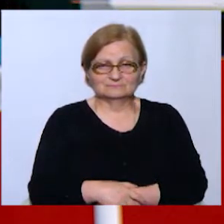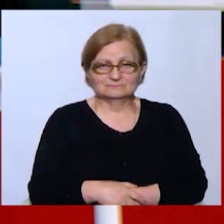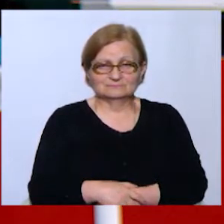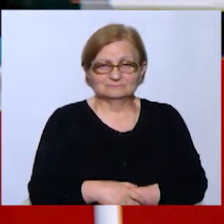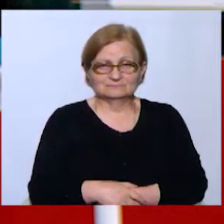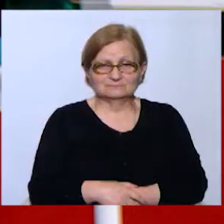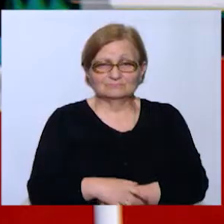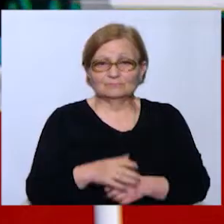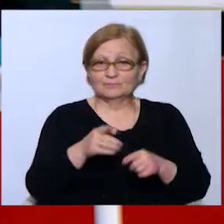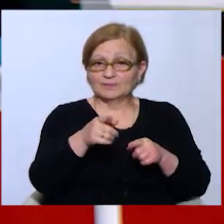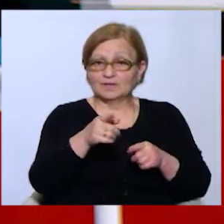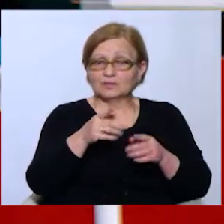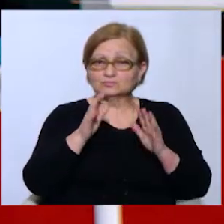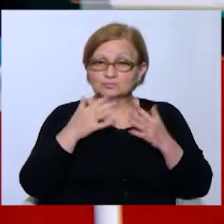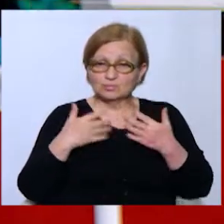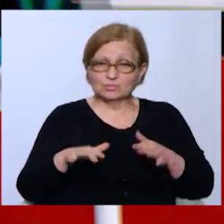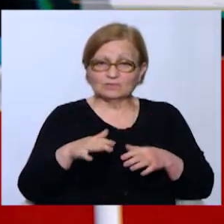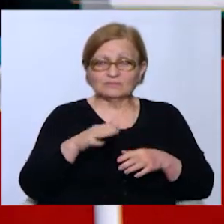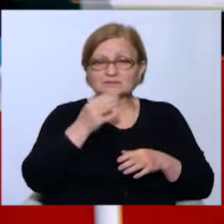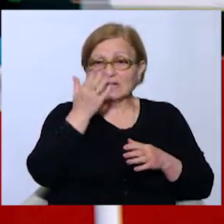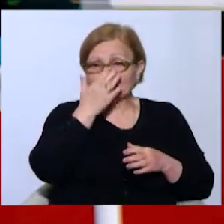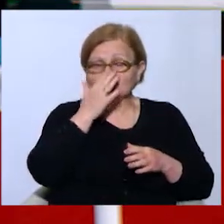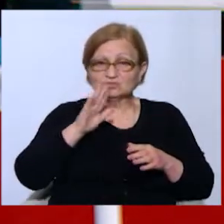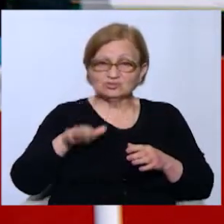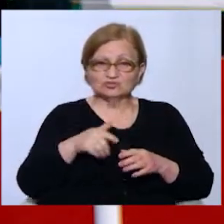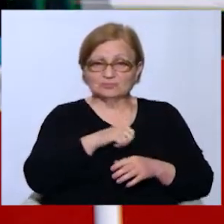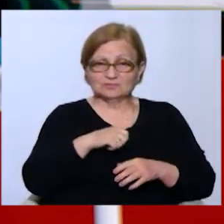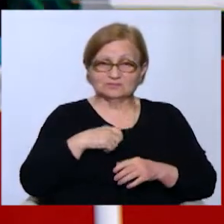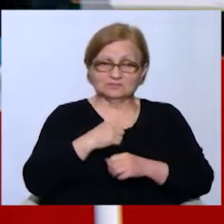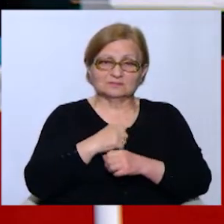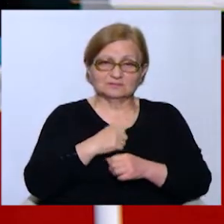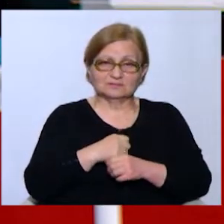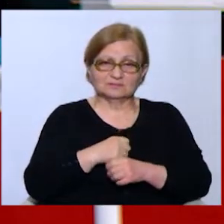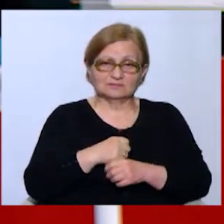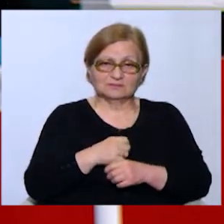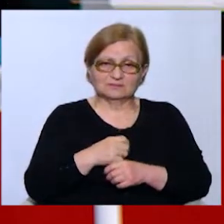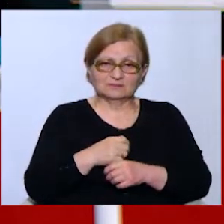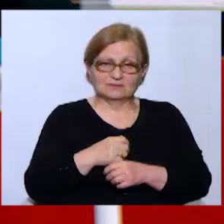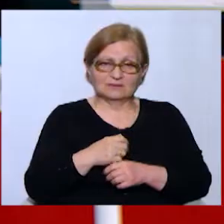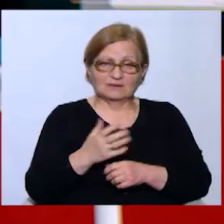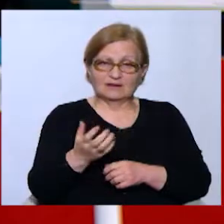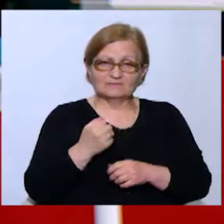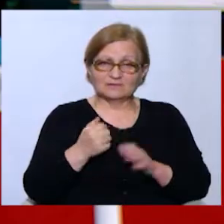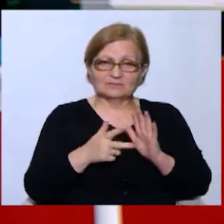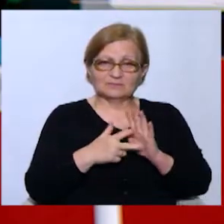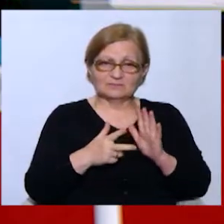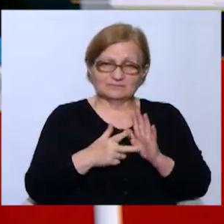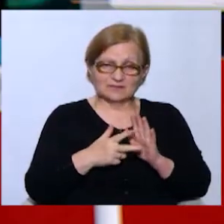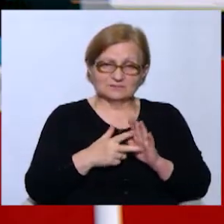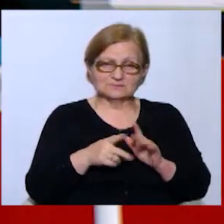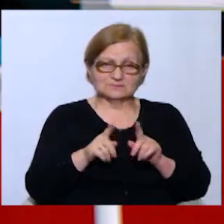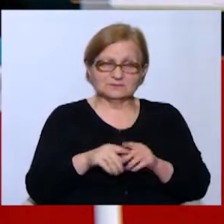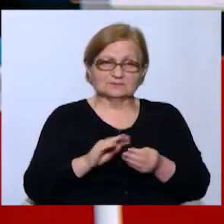ეს უკვე გაკვეთილი, შემდეგ შეგიძლიათ თქვენ გააკეთოთ. და ვიღებ 8-იანს.